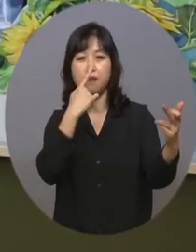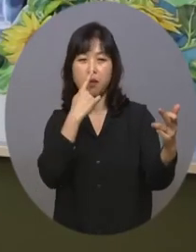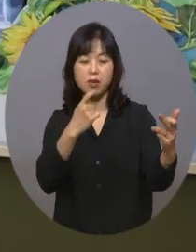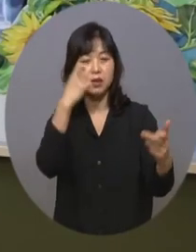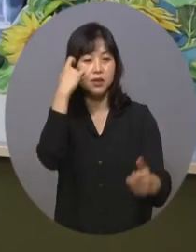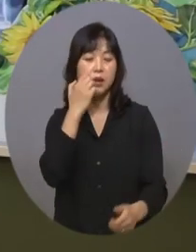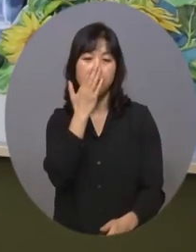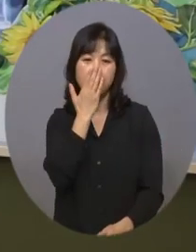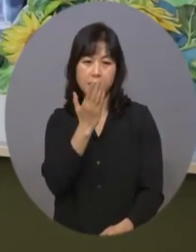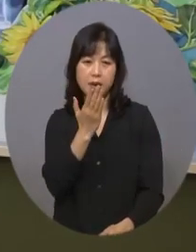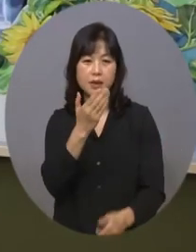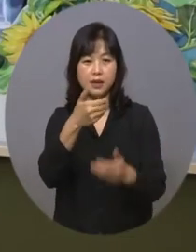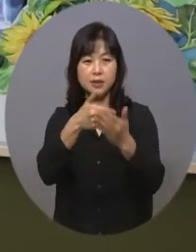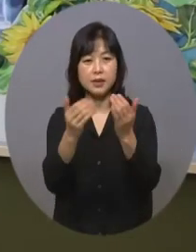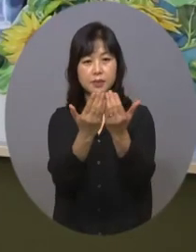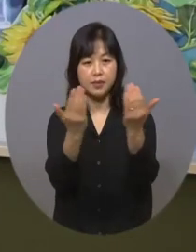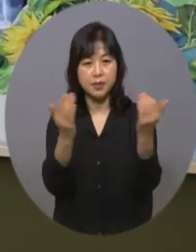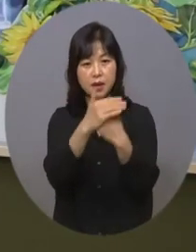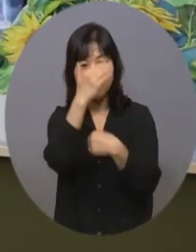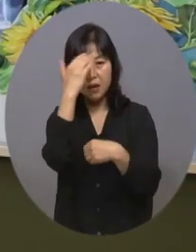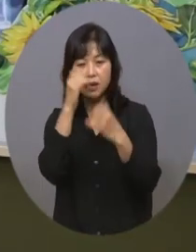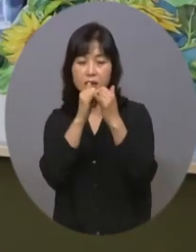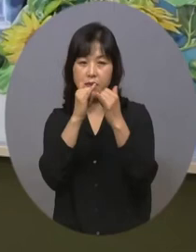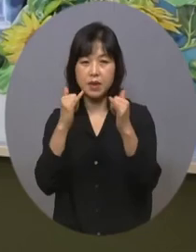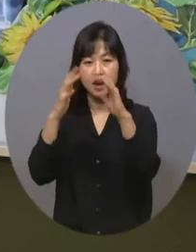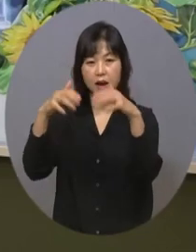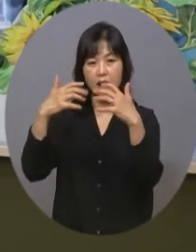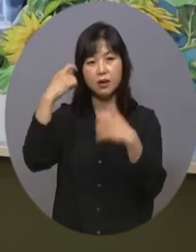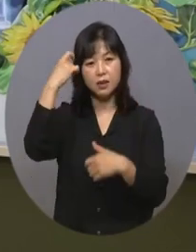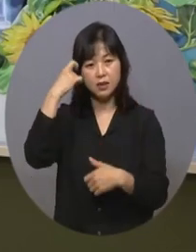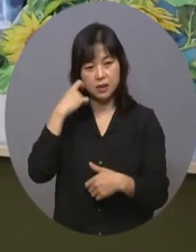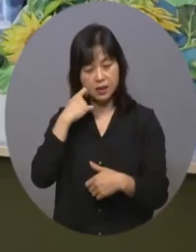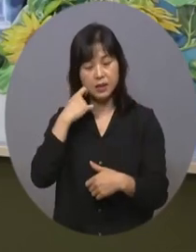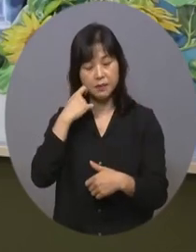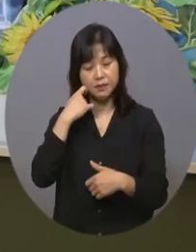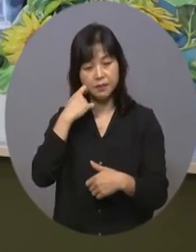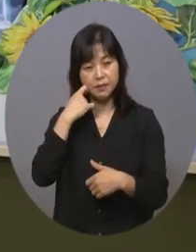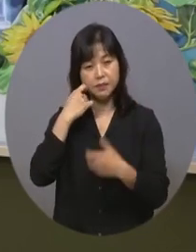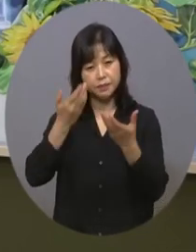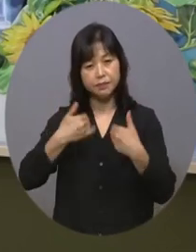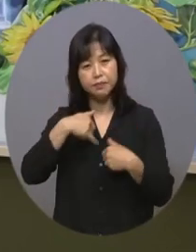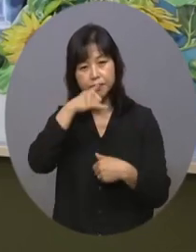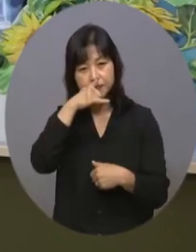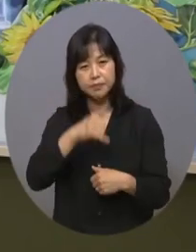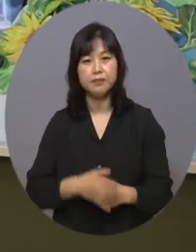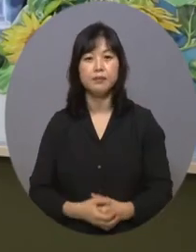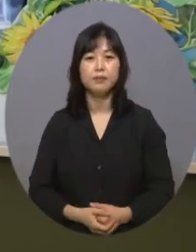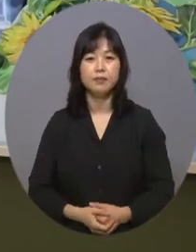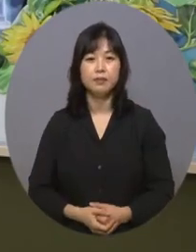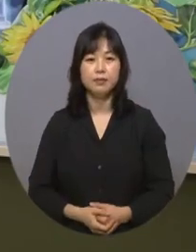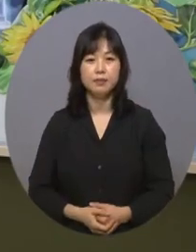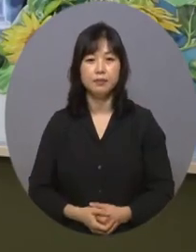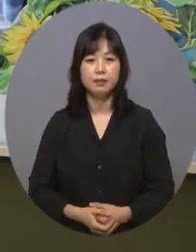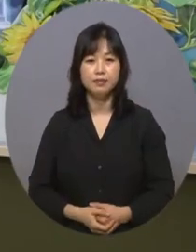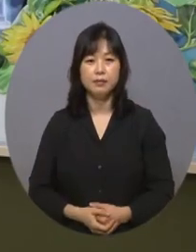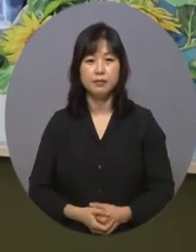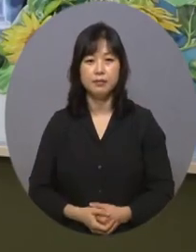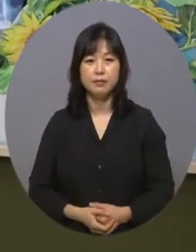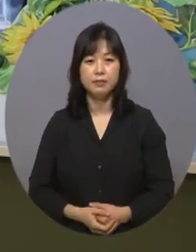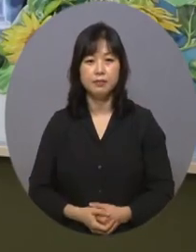전시회는 관람객들에게 고즈넉한 가을 향기를 선사하고 있습니다. 복지TV 뉴스 이소영입니다.